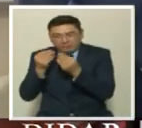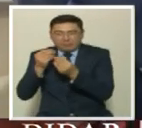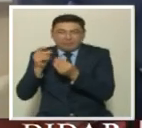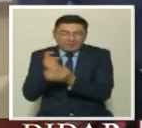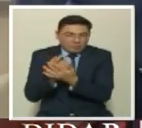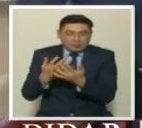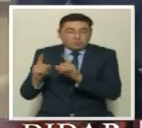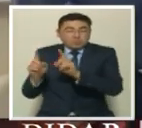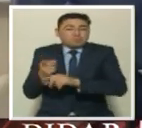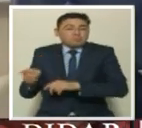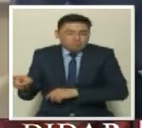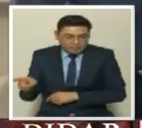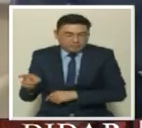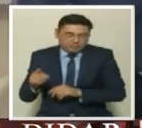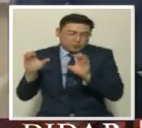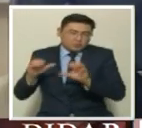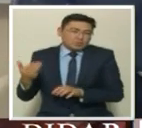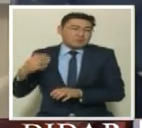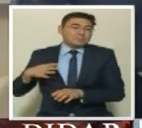вызвано оперативная группа полиции собраны необходимые документы